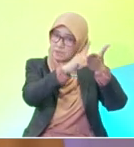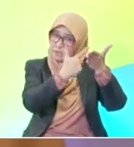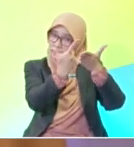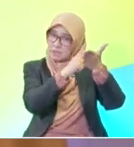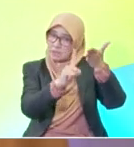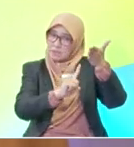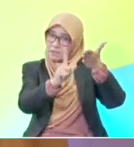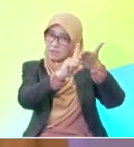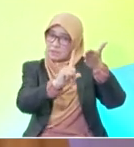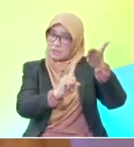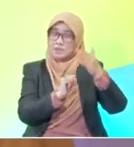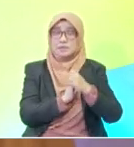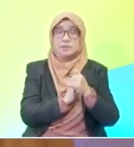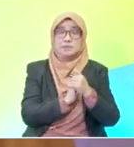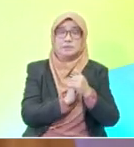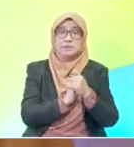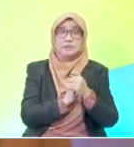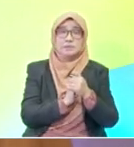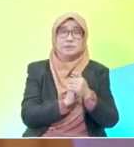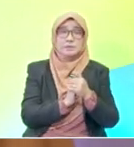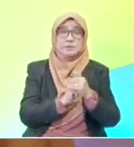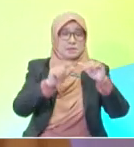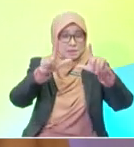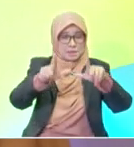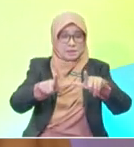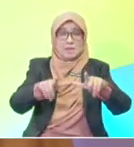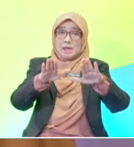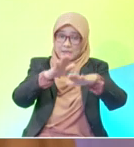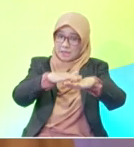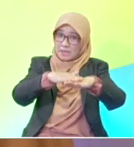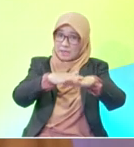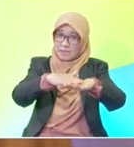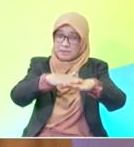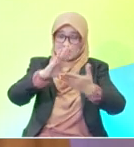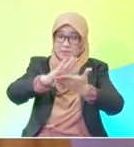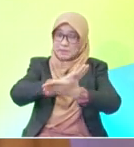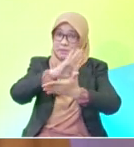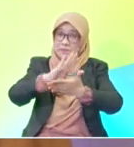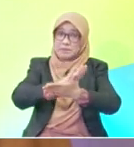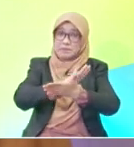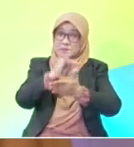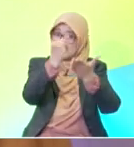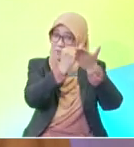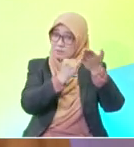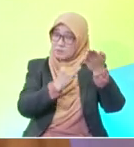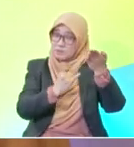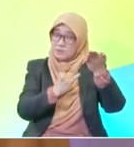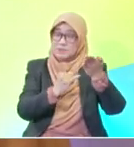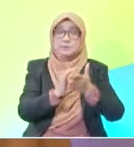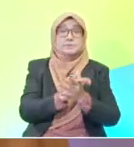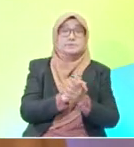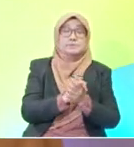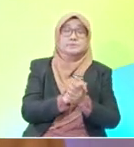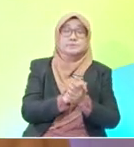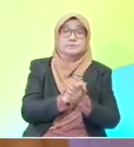untuk langkah yang pertama, kita boleh buat lakaran di atas kertas lukisan ataupun mana-mana kertas yang bersesuaian